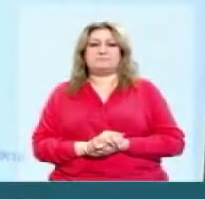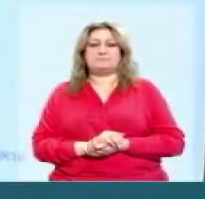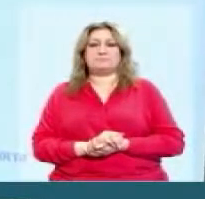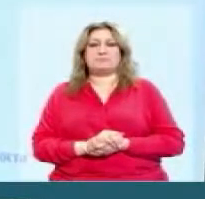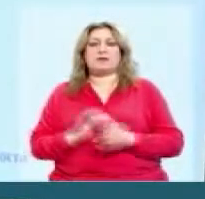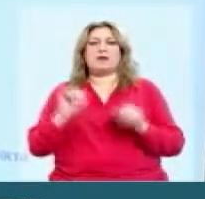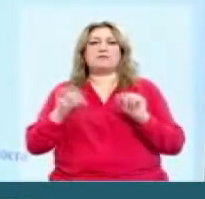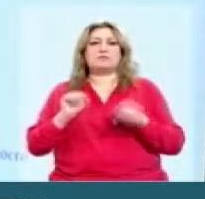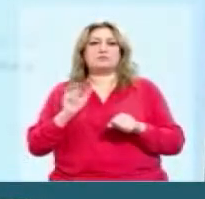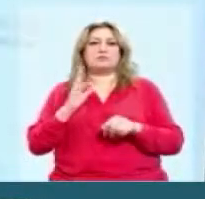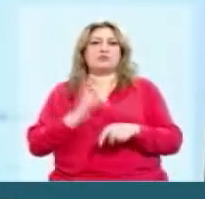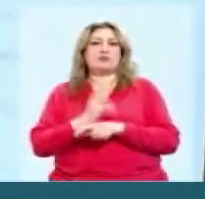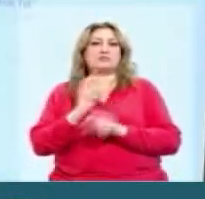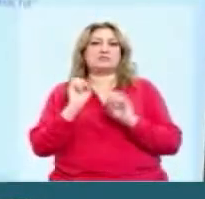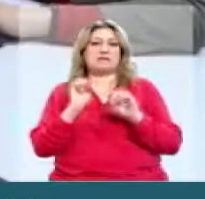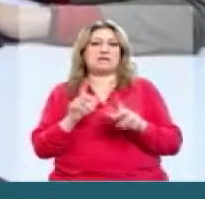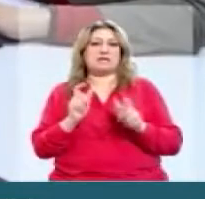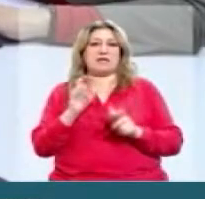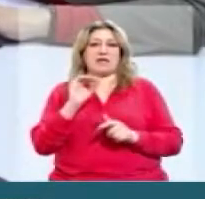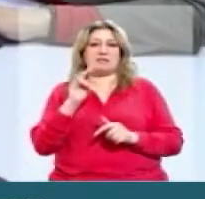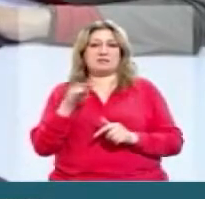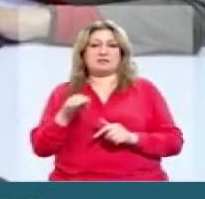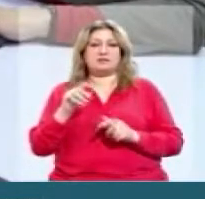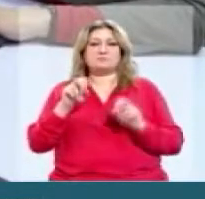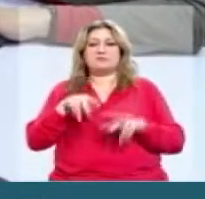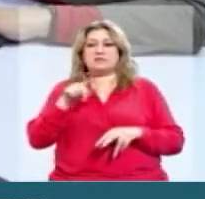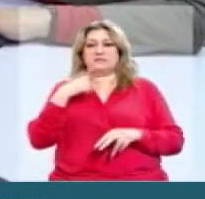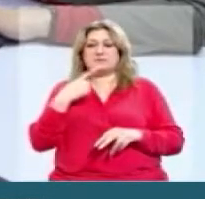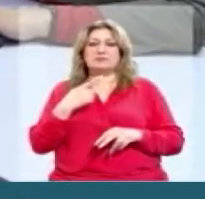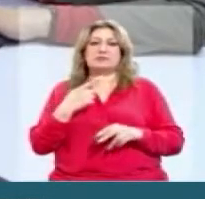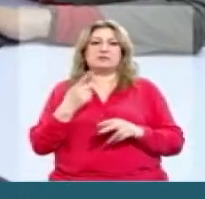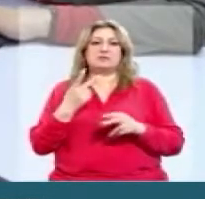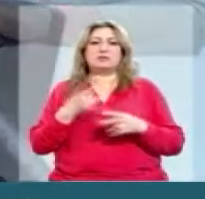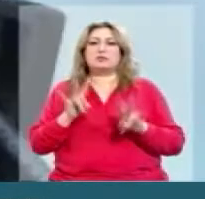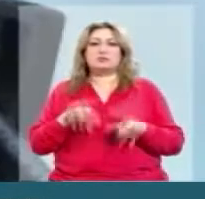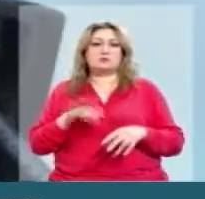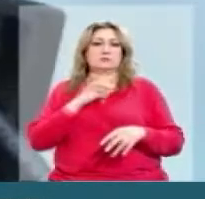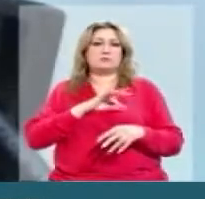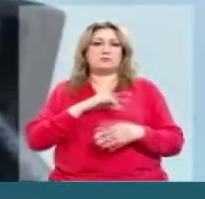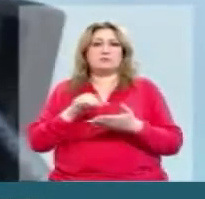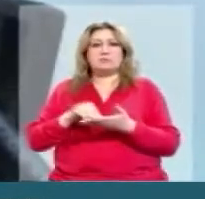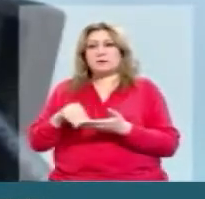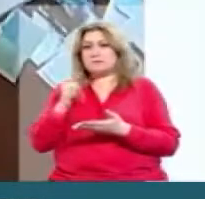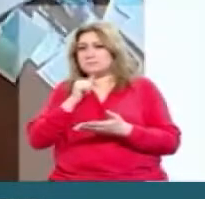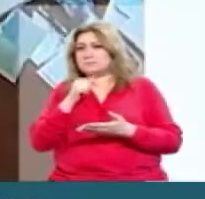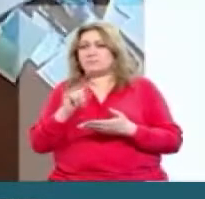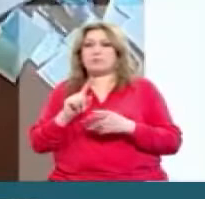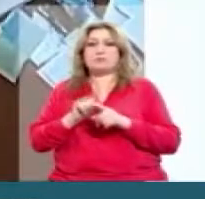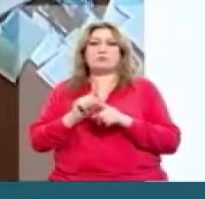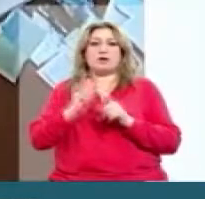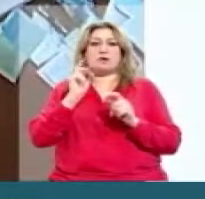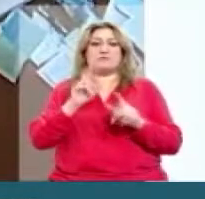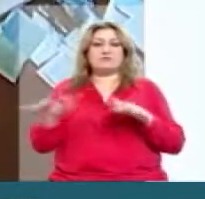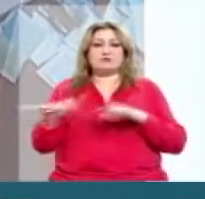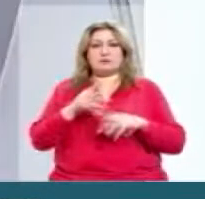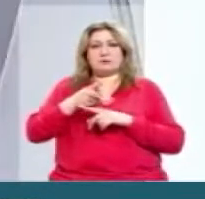Қазіргі таңда облыс бойынша Қостанай және Арқалық қалаларында екі тестілеу орталығы жұмыс істейді. Ұлттық бірыңғай тестілеу электронды форматқа көшіп, жылына бір емес, төрт рет